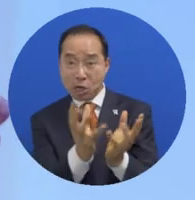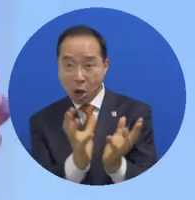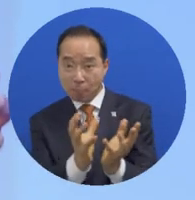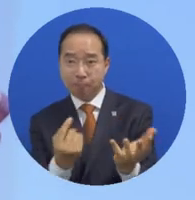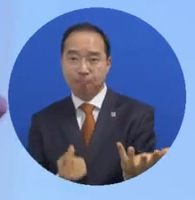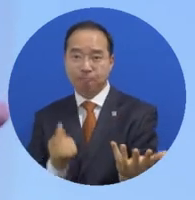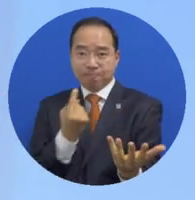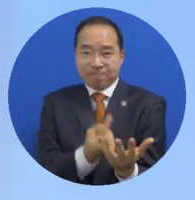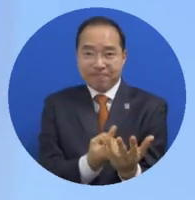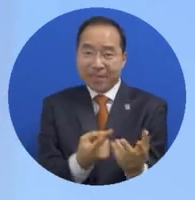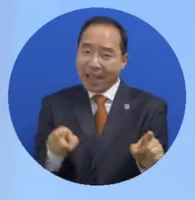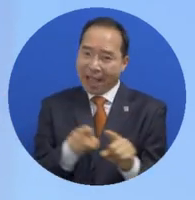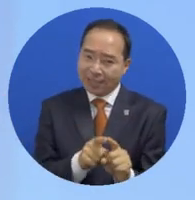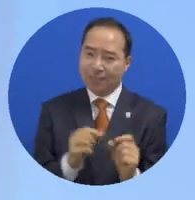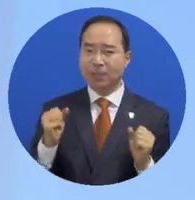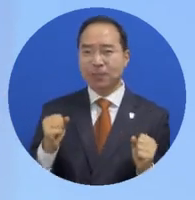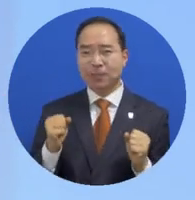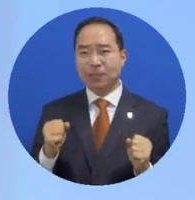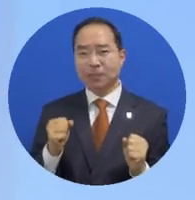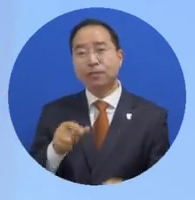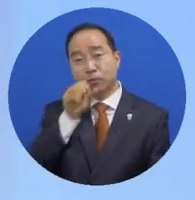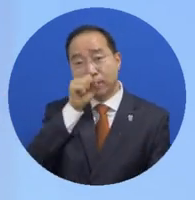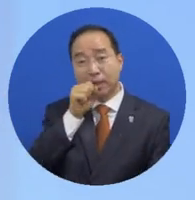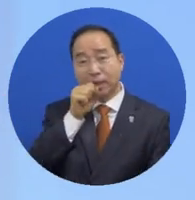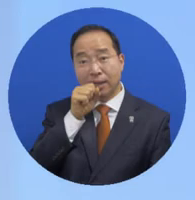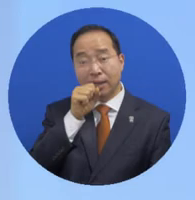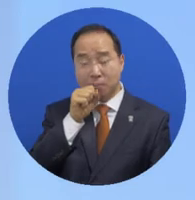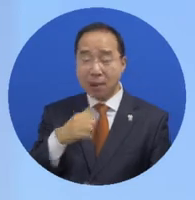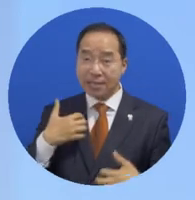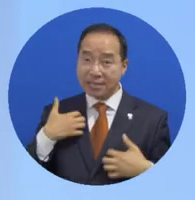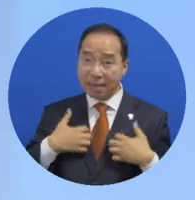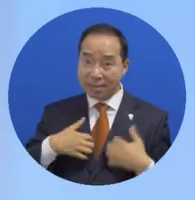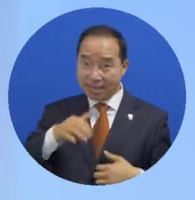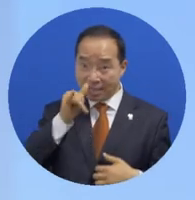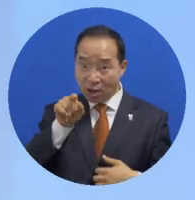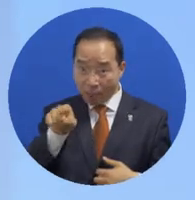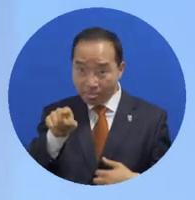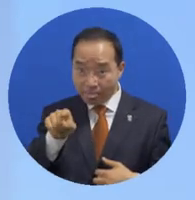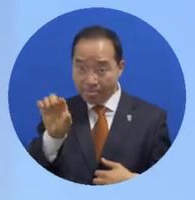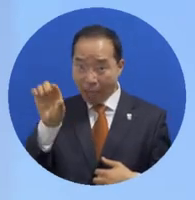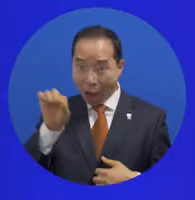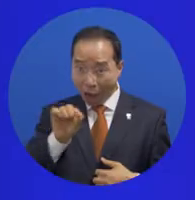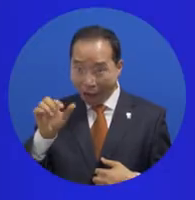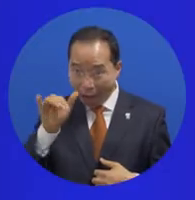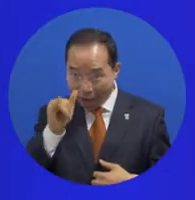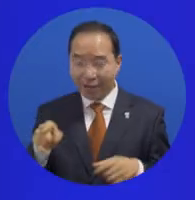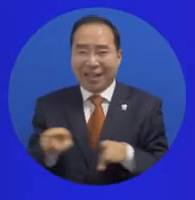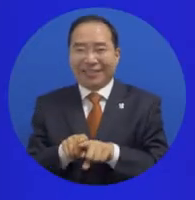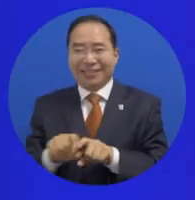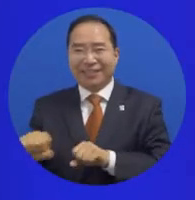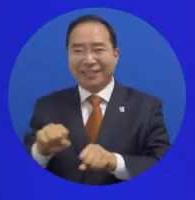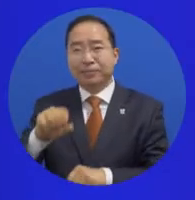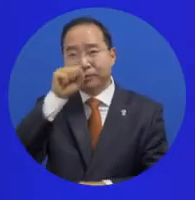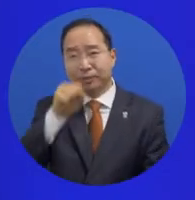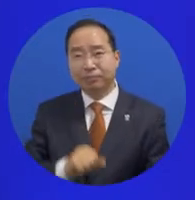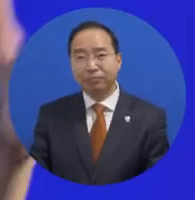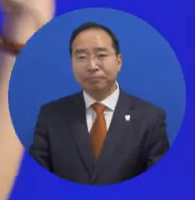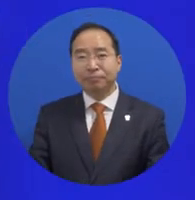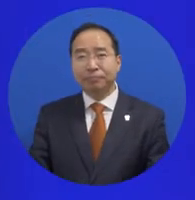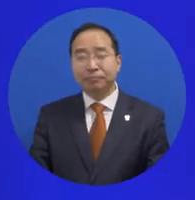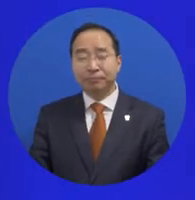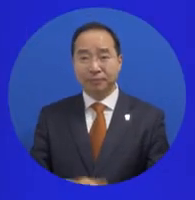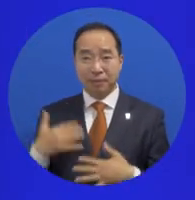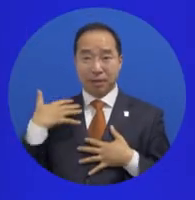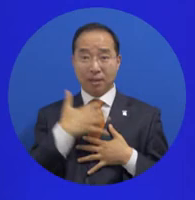같은 데 가입을 해서 같이 막 이렇게 뛴다든가 그렇게 뭔가 어떤 재미있는 요소를 찾는 게 우선입니다.